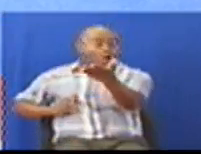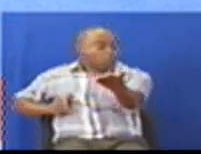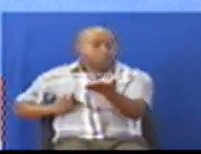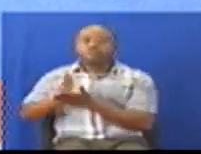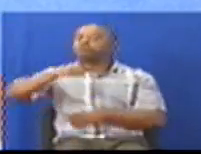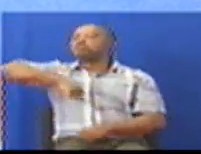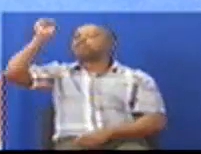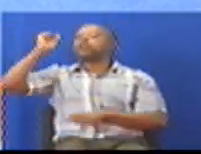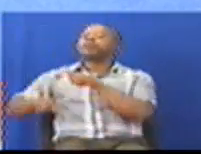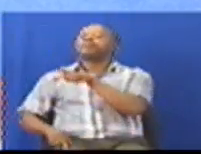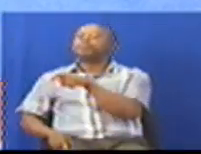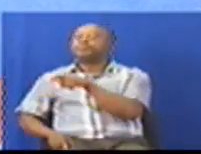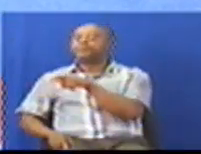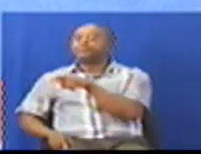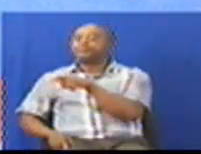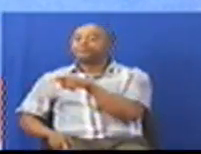kupingwa.